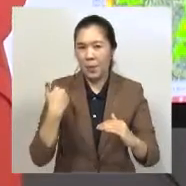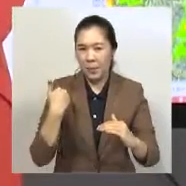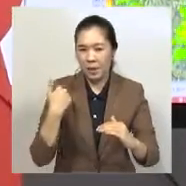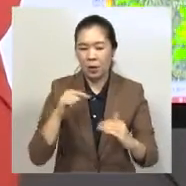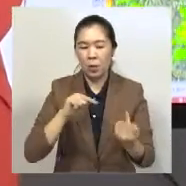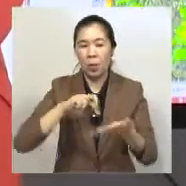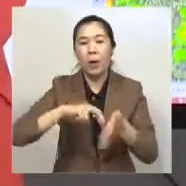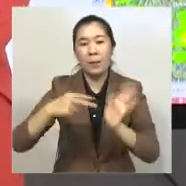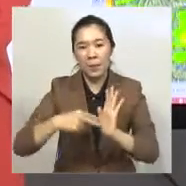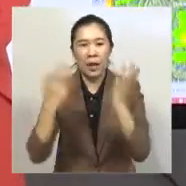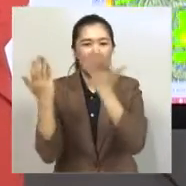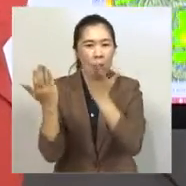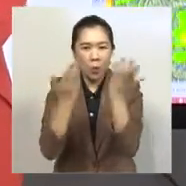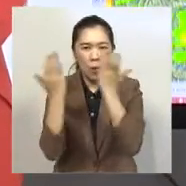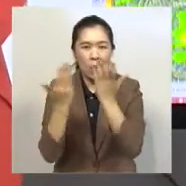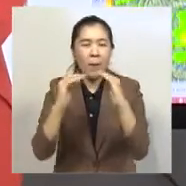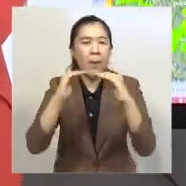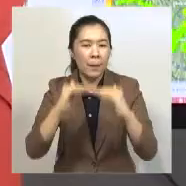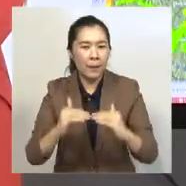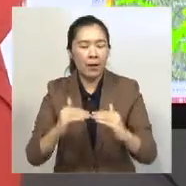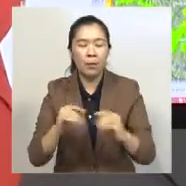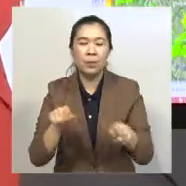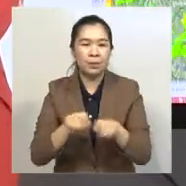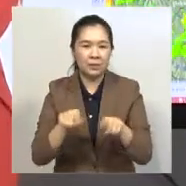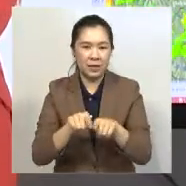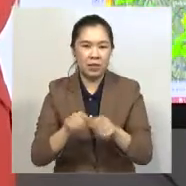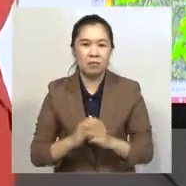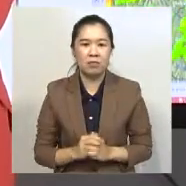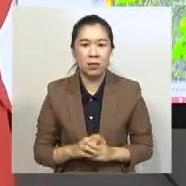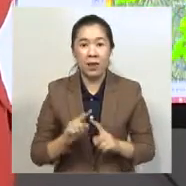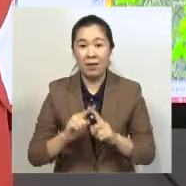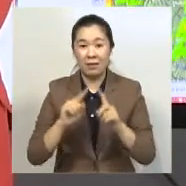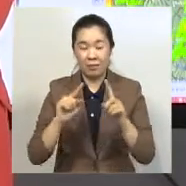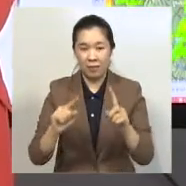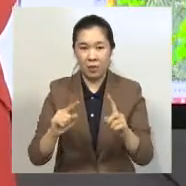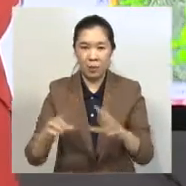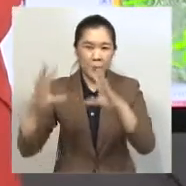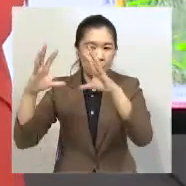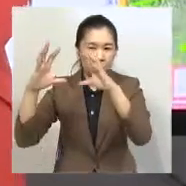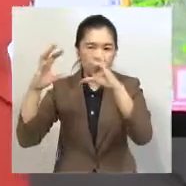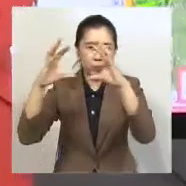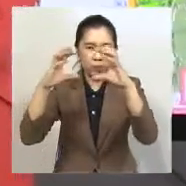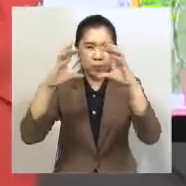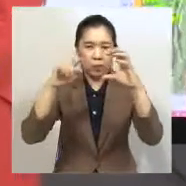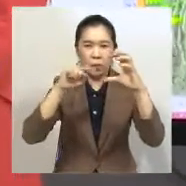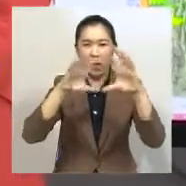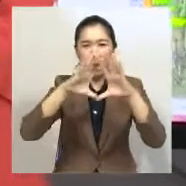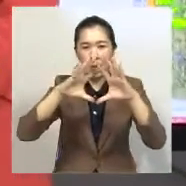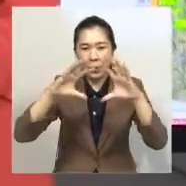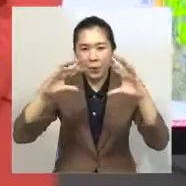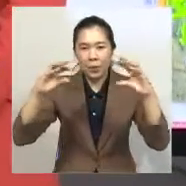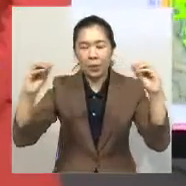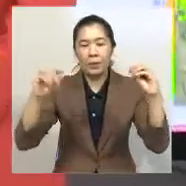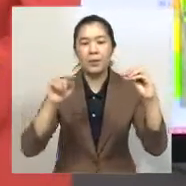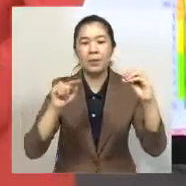งนะอาจจะไม่มีการปั่นนั่นแหละแต่ว่าเมฆฝนต่างๆมันพอมันหายไปแล้วเนี่ยไม่ปั่นแล้วเนี่ยมันก็แตกมันก็จะลอยตัว